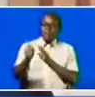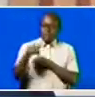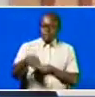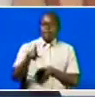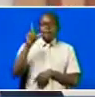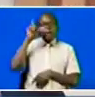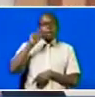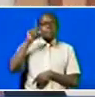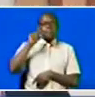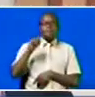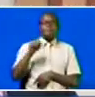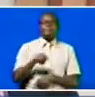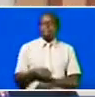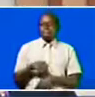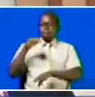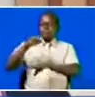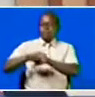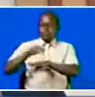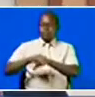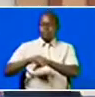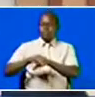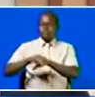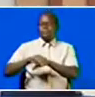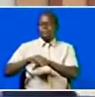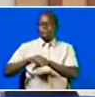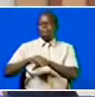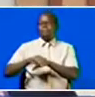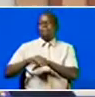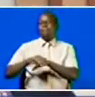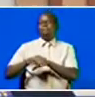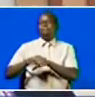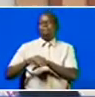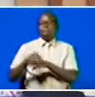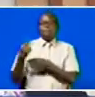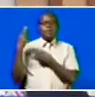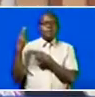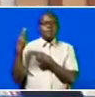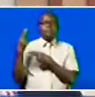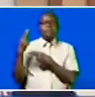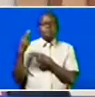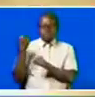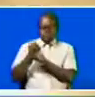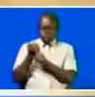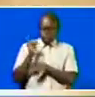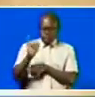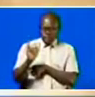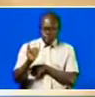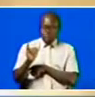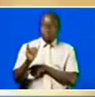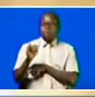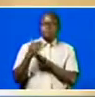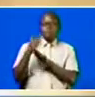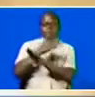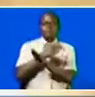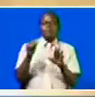and it was a good exchange. I hope for them, but also for me. And so tumekuwa na shida